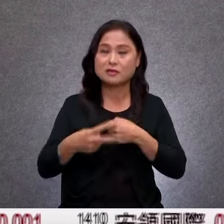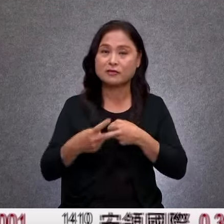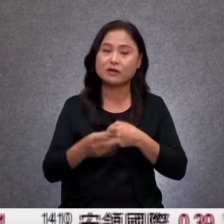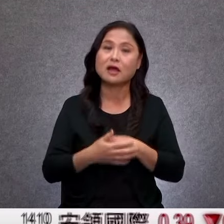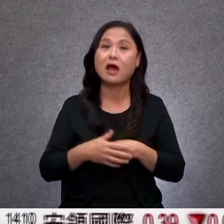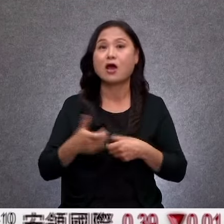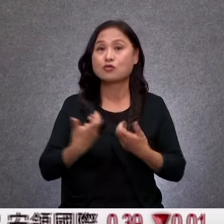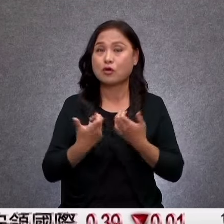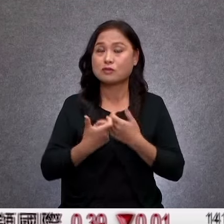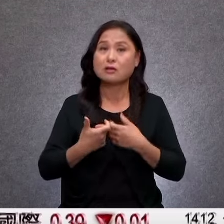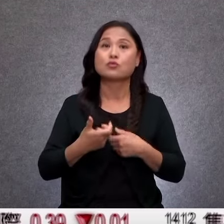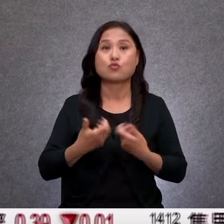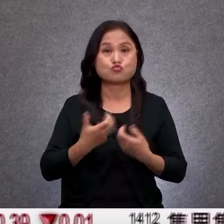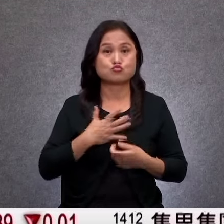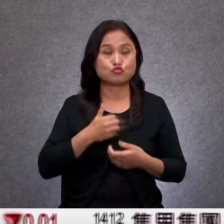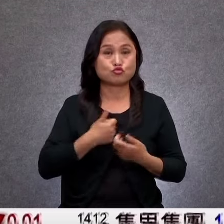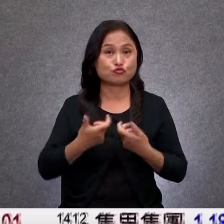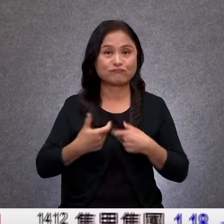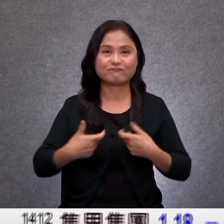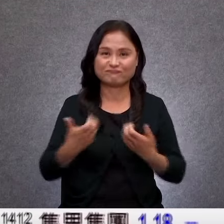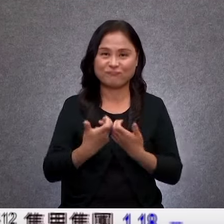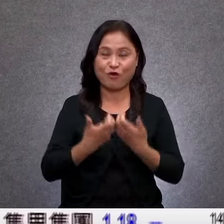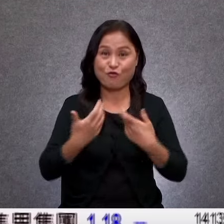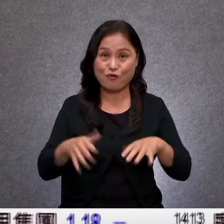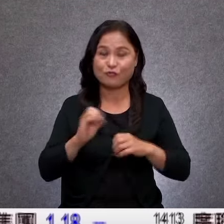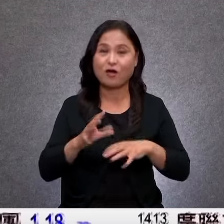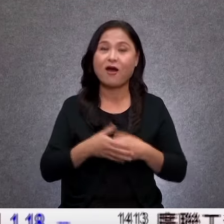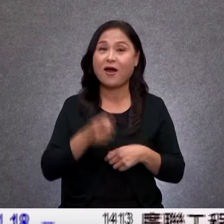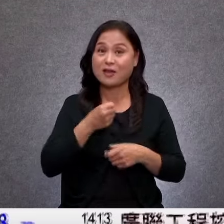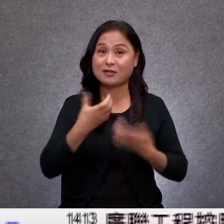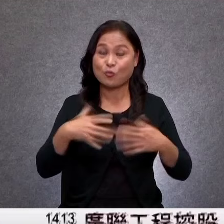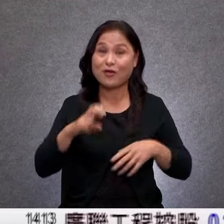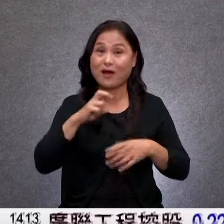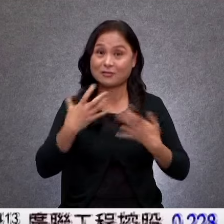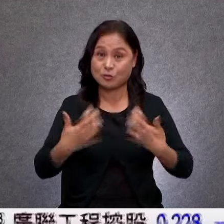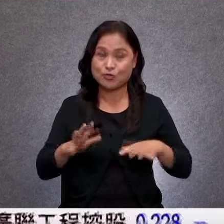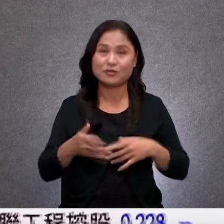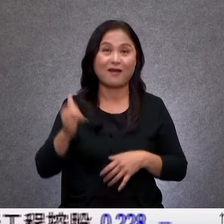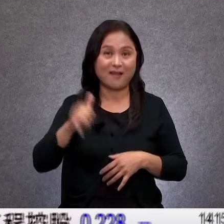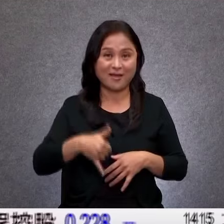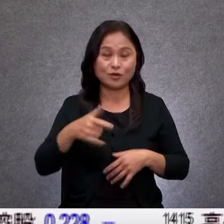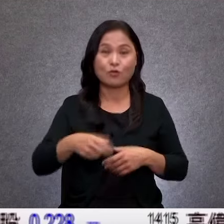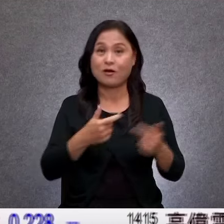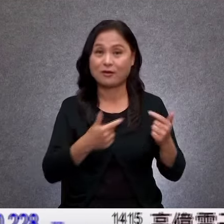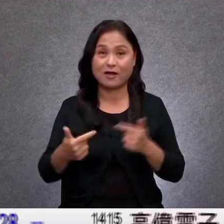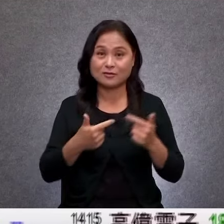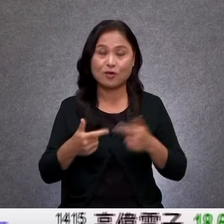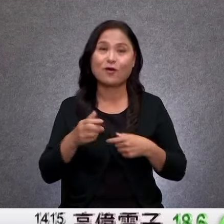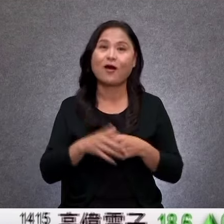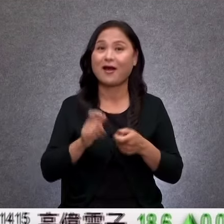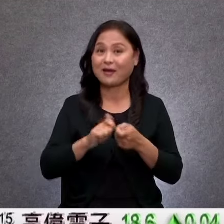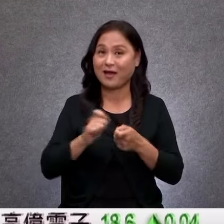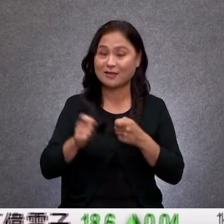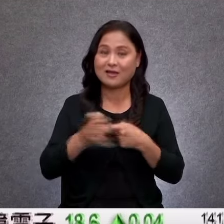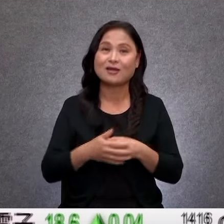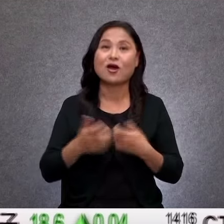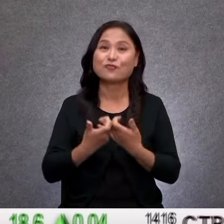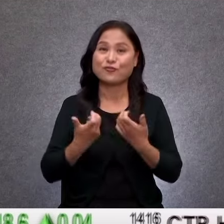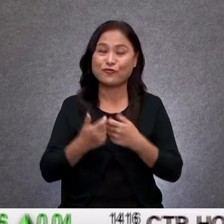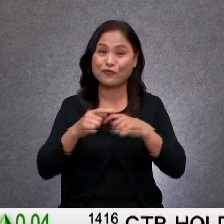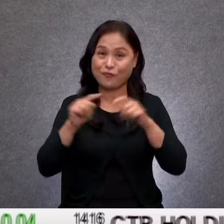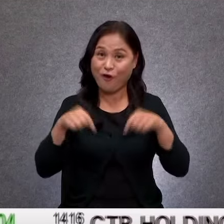政府第二份的财政预算案。继今日下午举行完记者会之后，今晚他亦都是亲自上到嚟，会